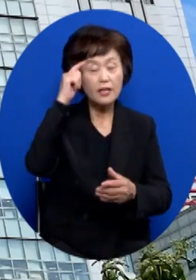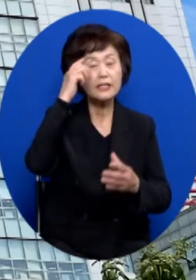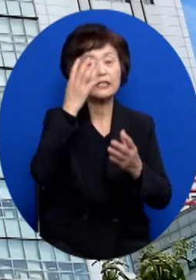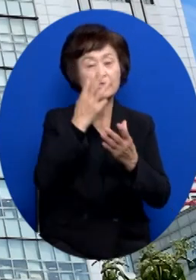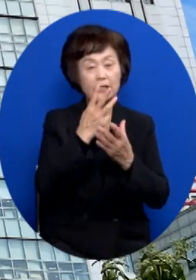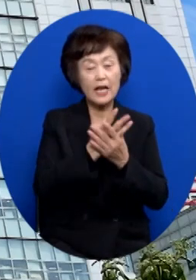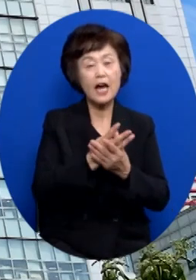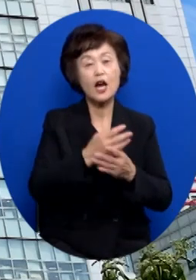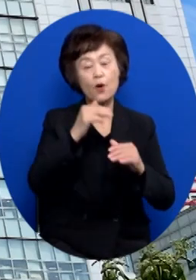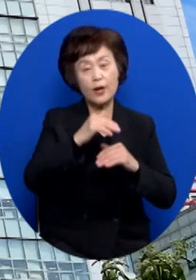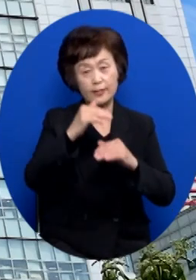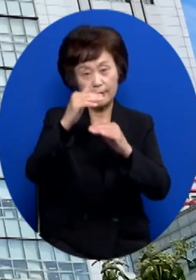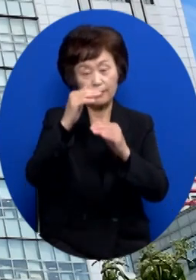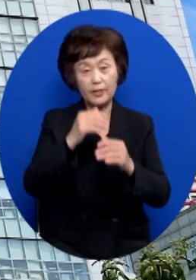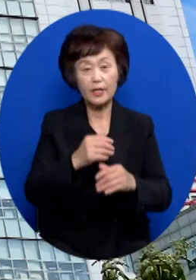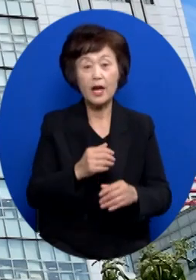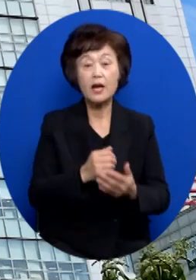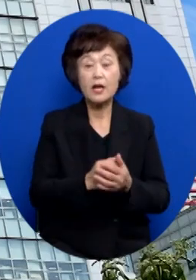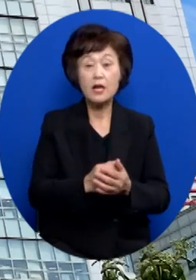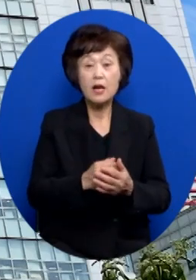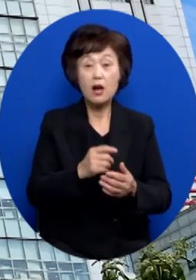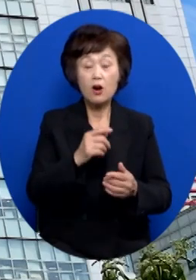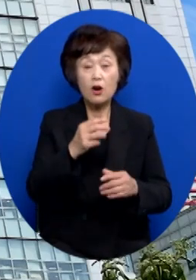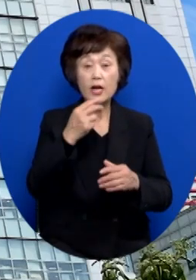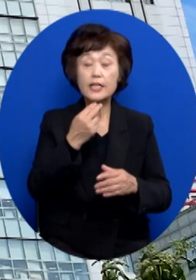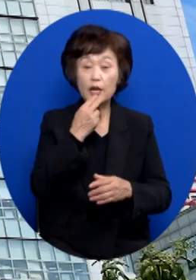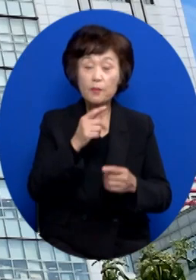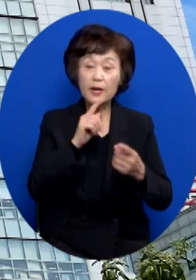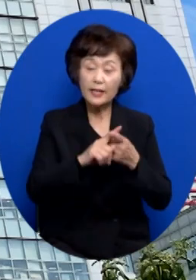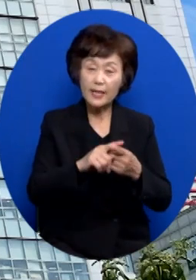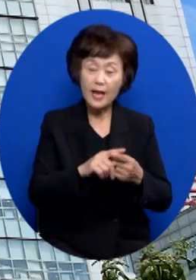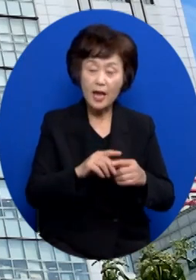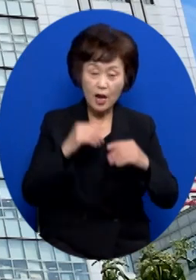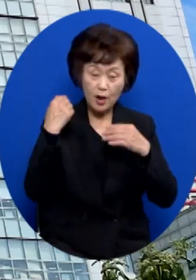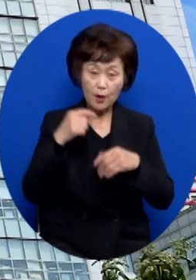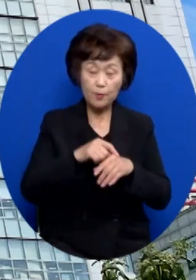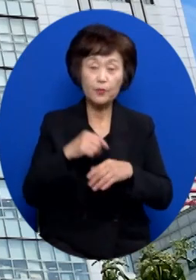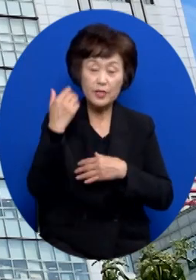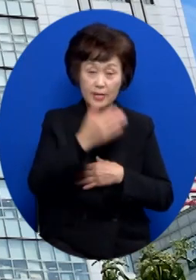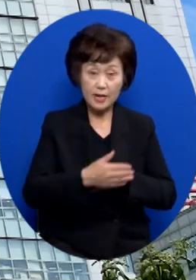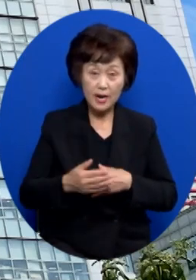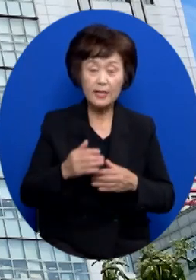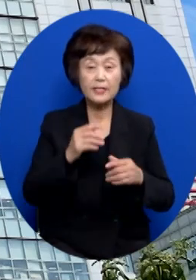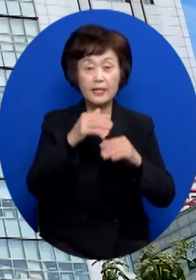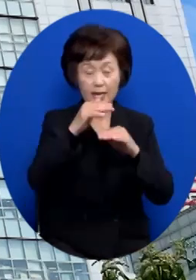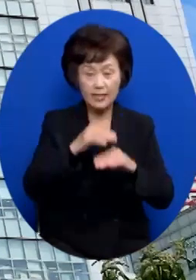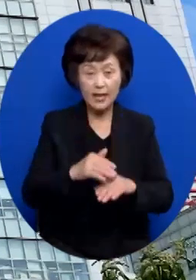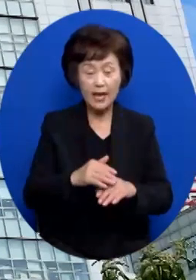생명에 관한 윤리와 죽음, 생명원리에 따른 전인치료 등을 깊이 있게 다룰 예정입니다.